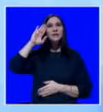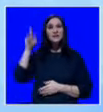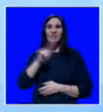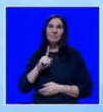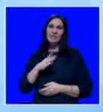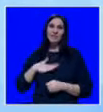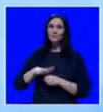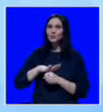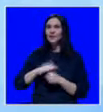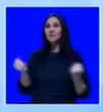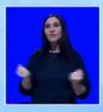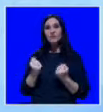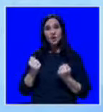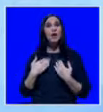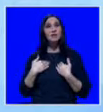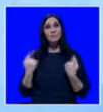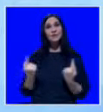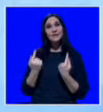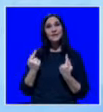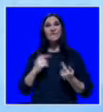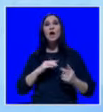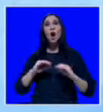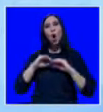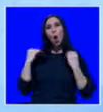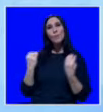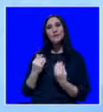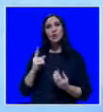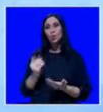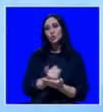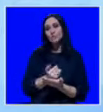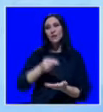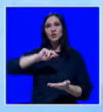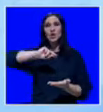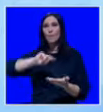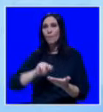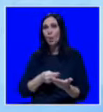от учредителите на движението, от инициативния комитет, който събираше подписи за